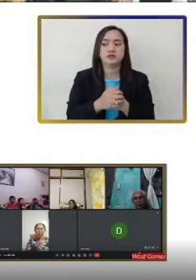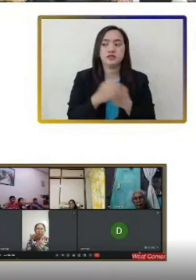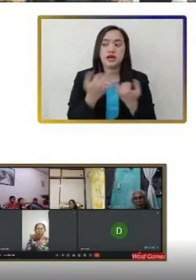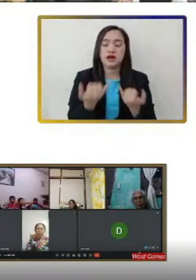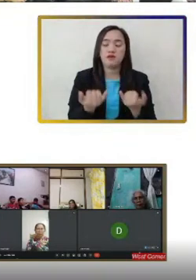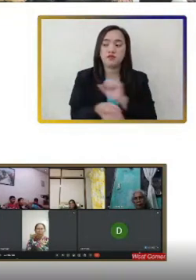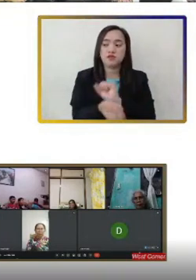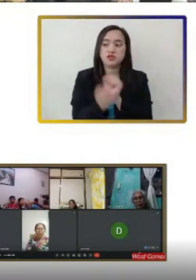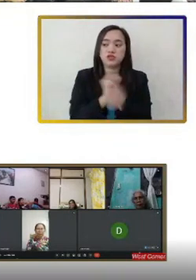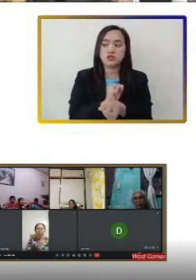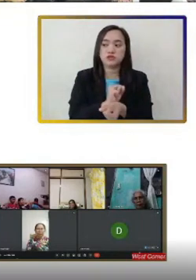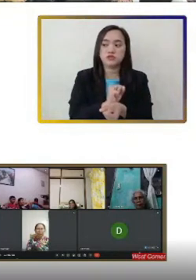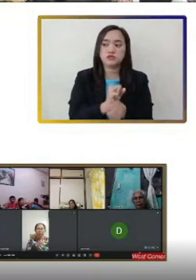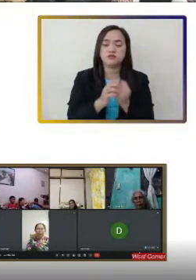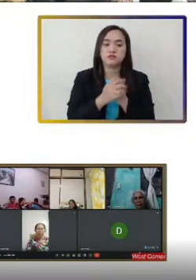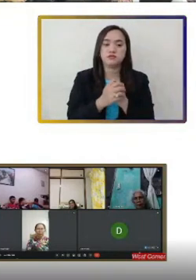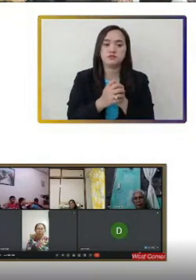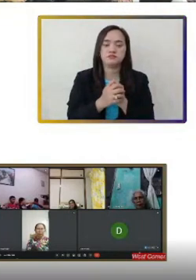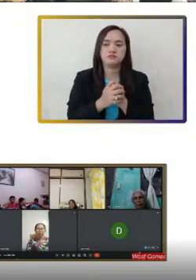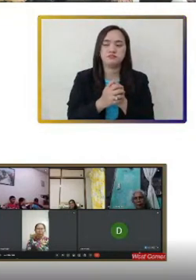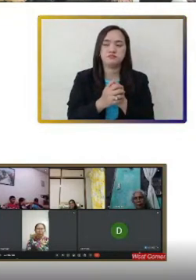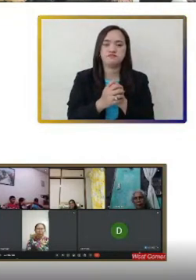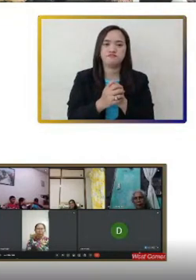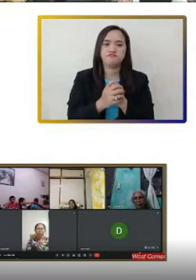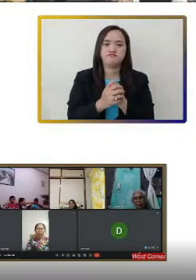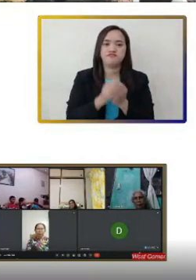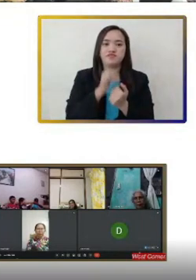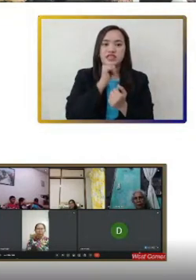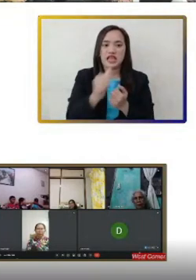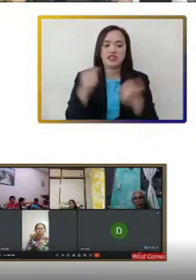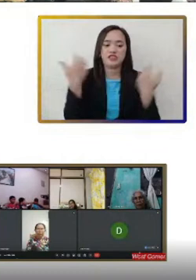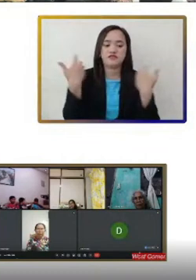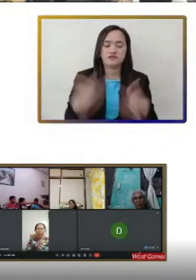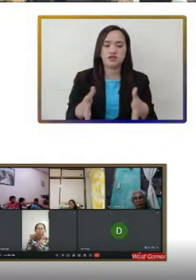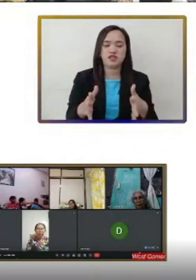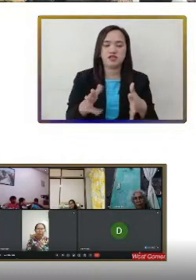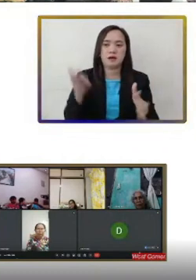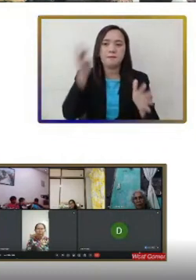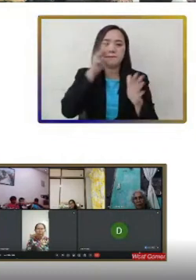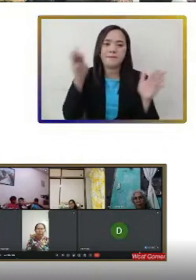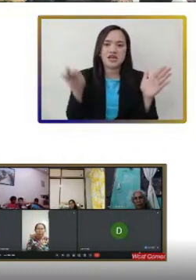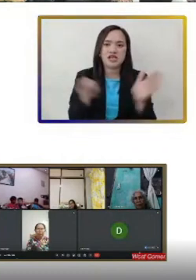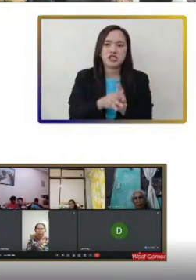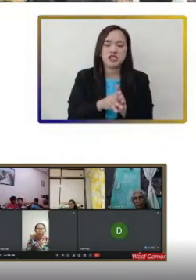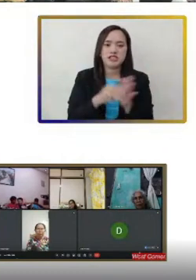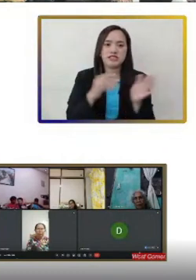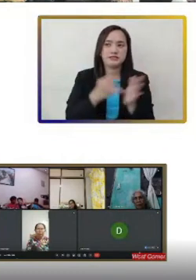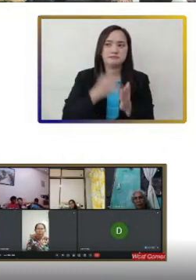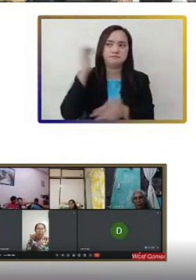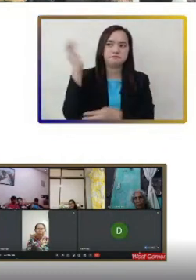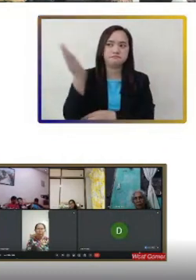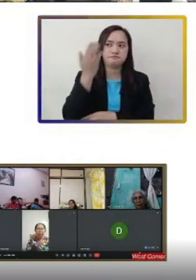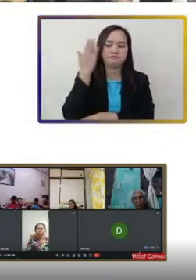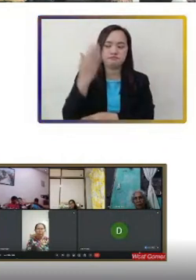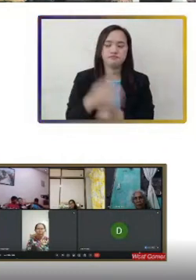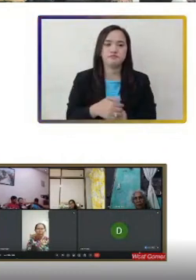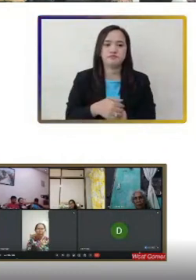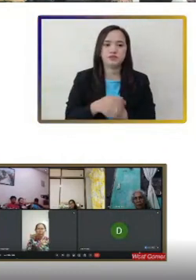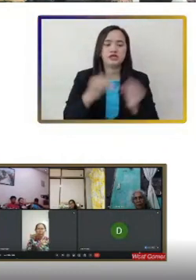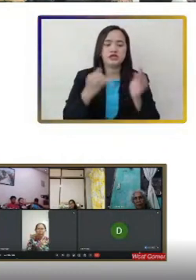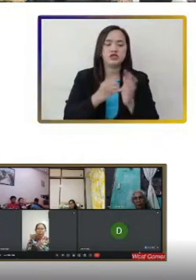ako sa mensahe kanina. May kasunod actually yun mga kapatid. So, parenting. Kaya ngayon